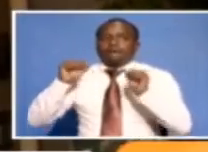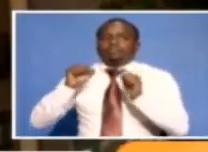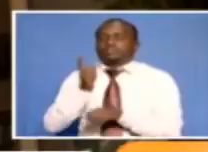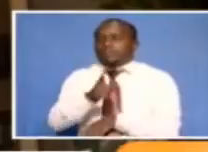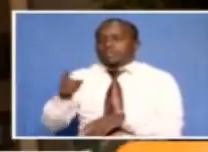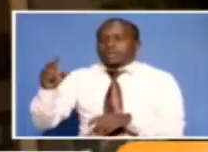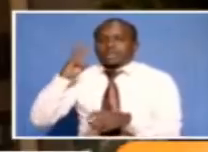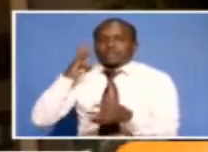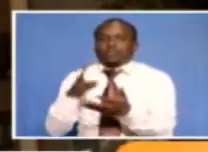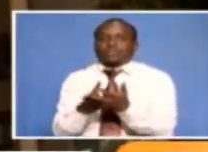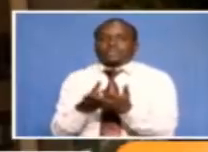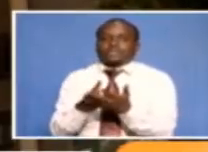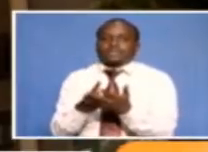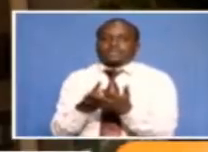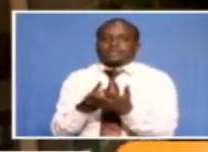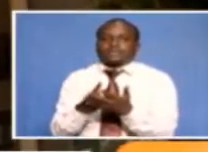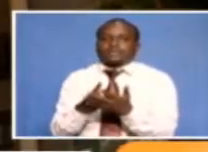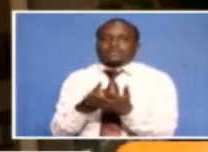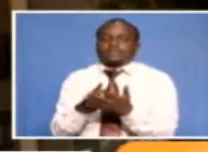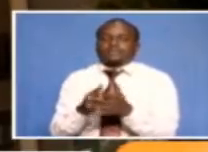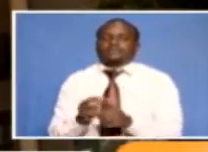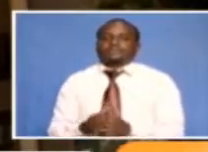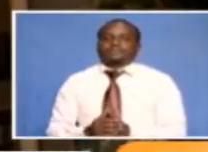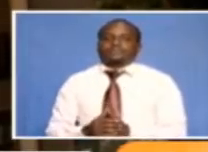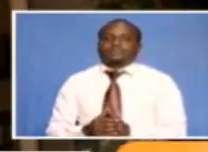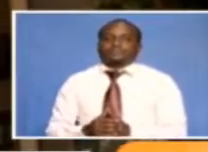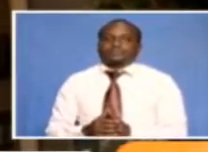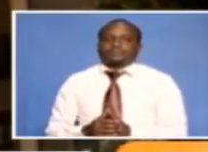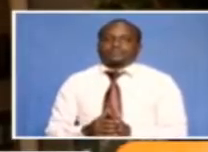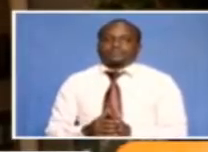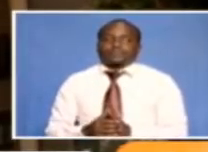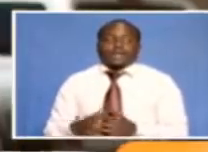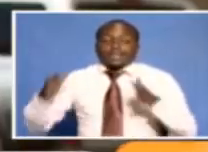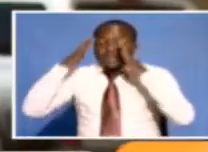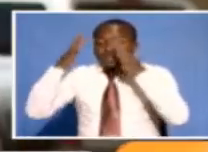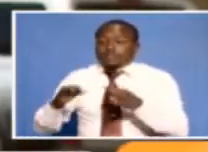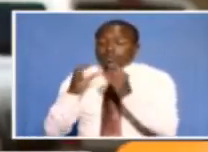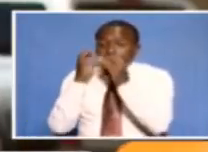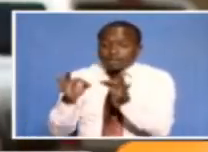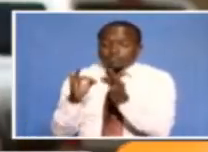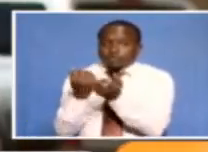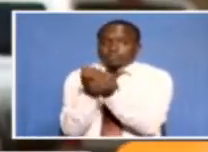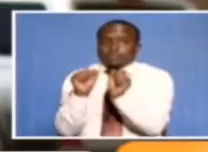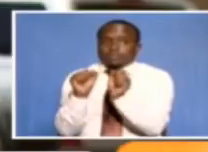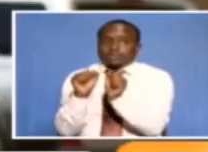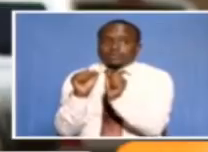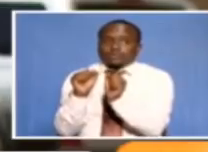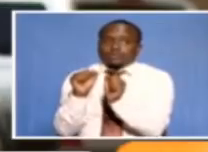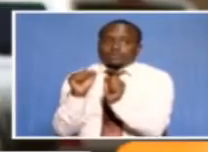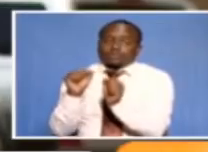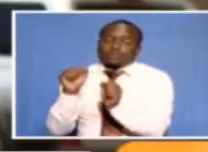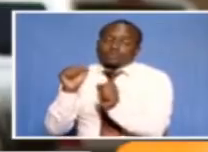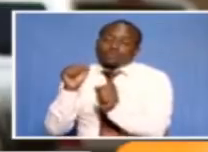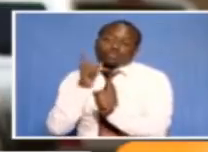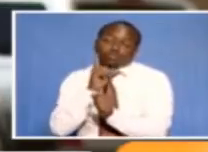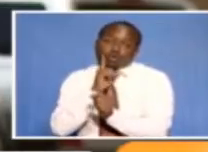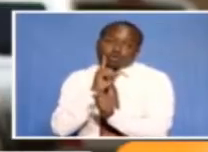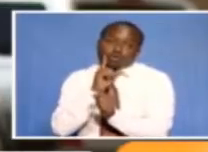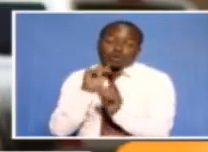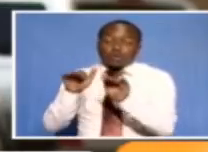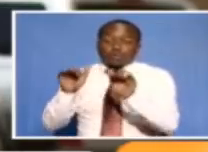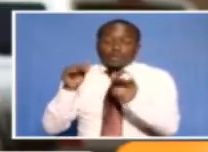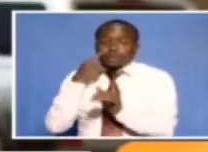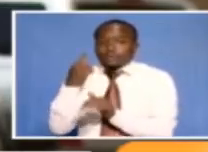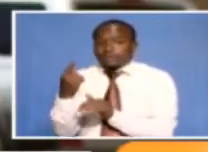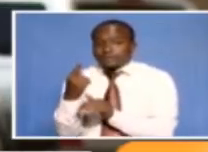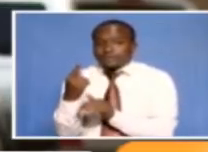mashahidi walioratibiwa kuzungumza dhidi yake mahakamani. Huku hatima ya iwapo Obado ataachiliwa kwa dhamana ikisubiriwa hapo kesho ni swala la kusubiri kuona